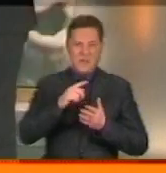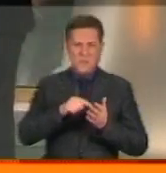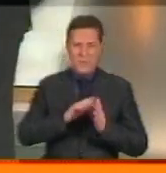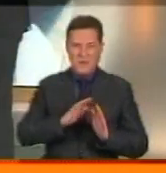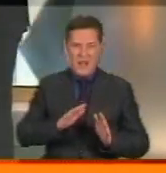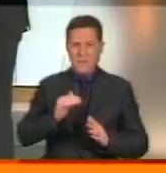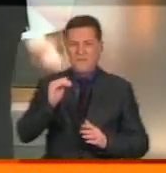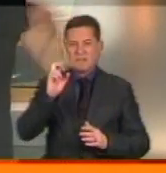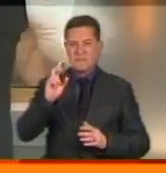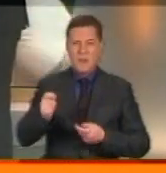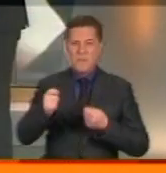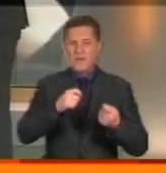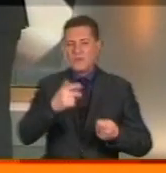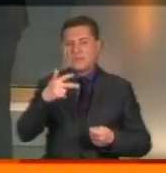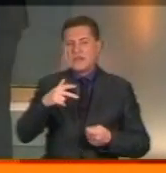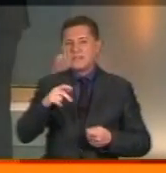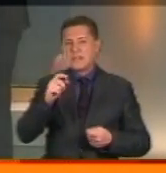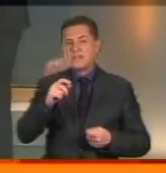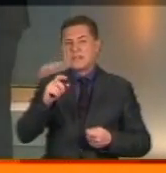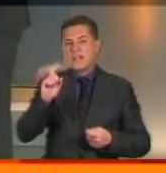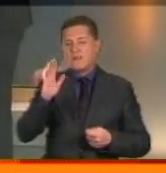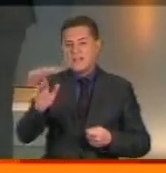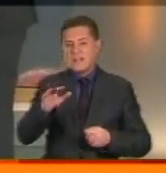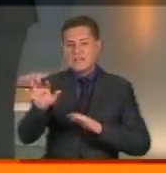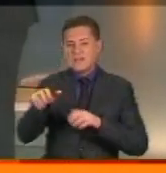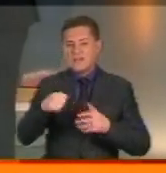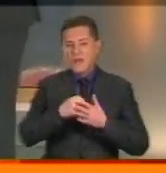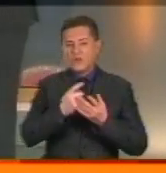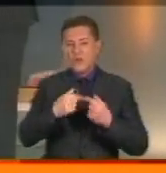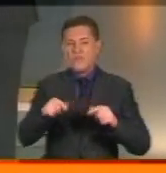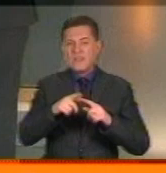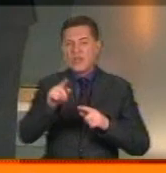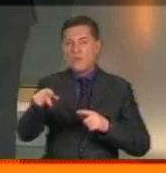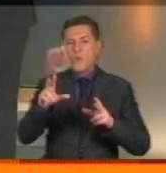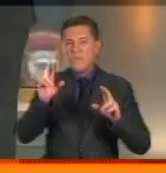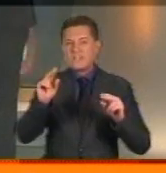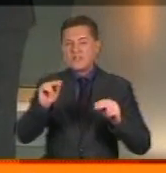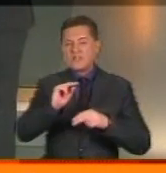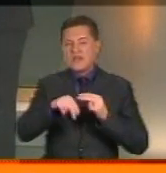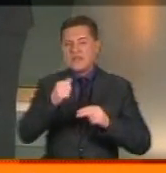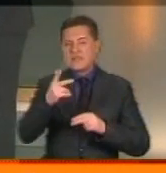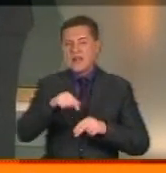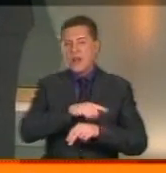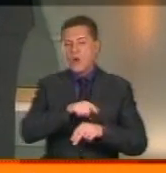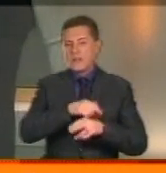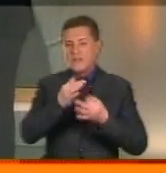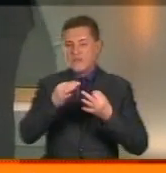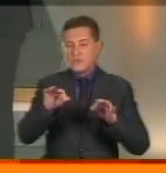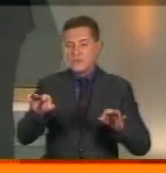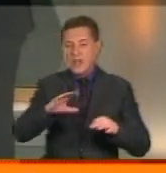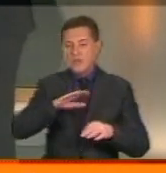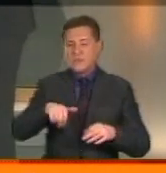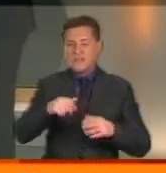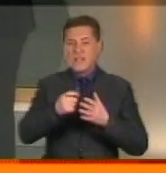привозять уже за півгодини і Рустема Османова забирають до відділку. Та йому пощастило. За кілька годин відпускають. Ось він після